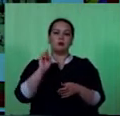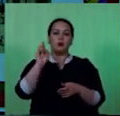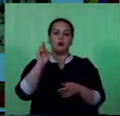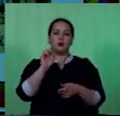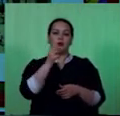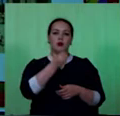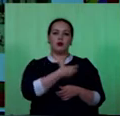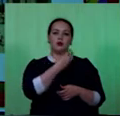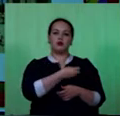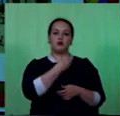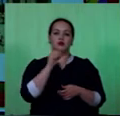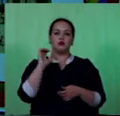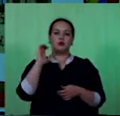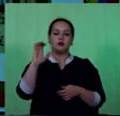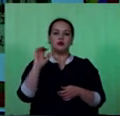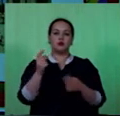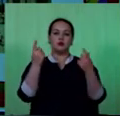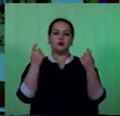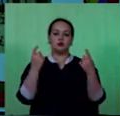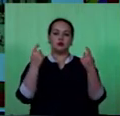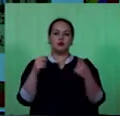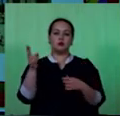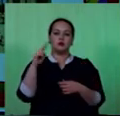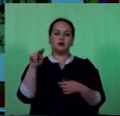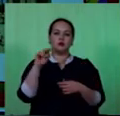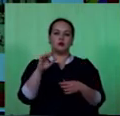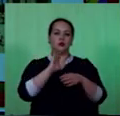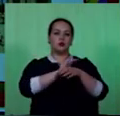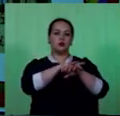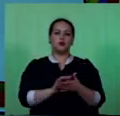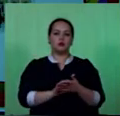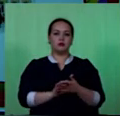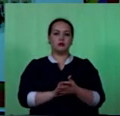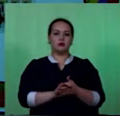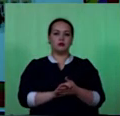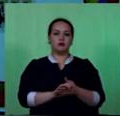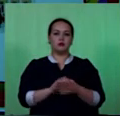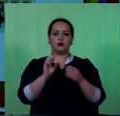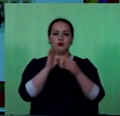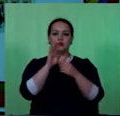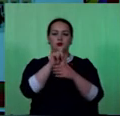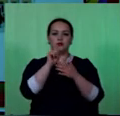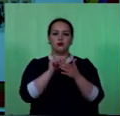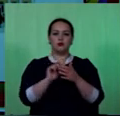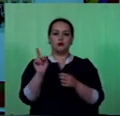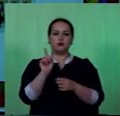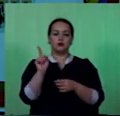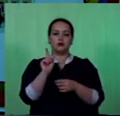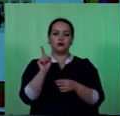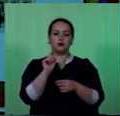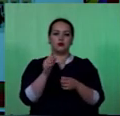андижан c бухара д ташкент четырнадцатый вопрос что